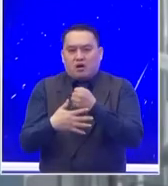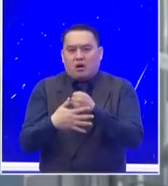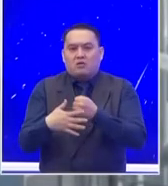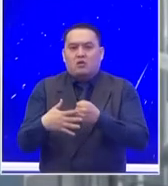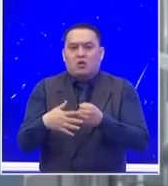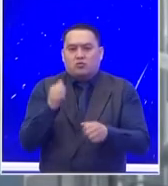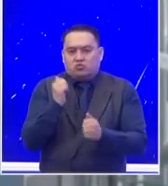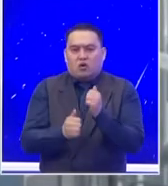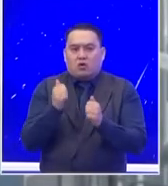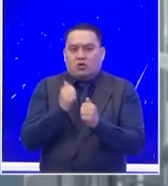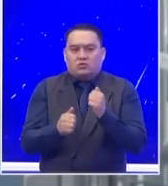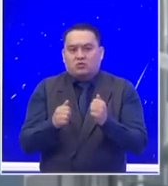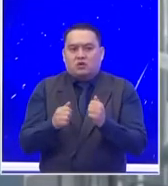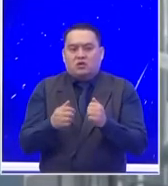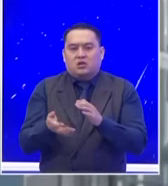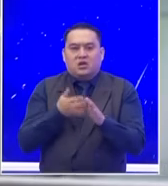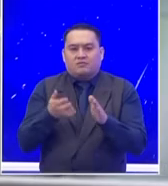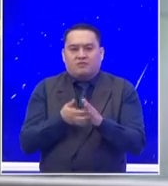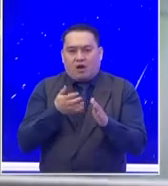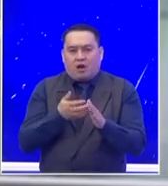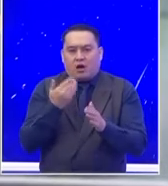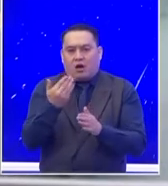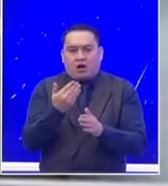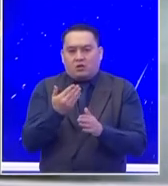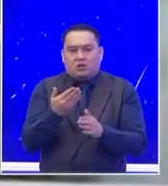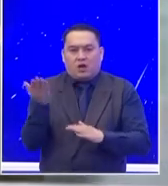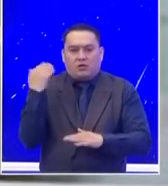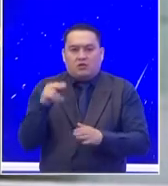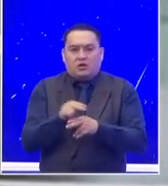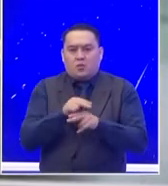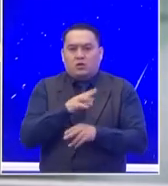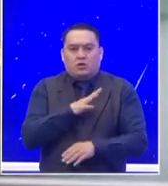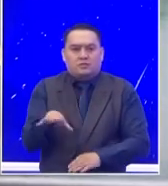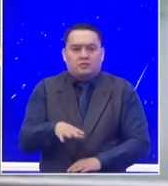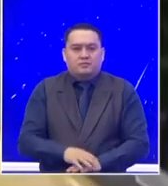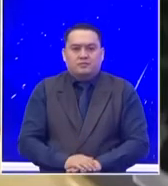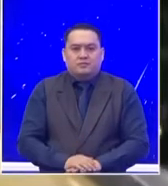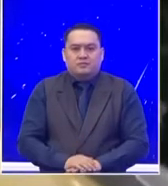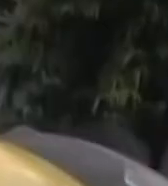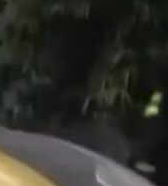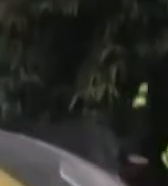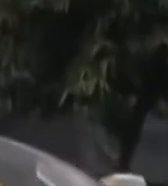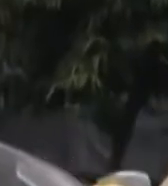Янгога участились. Из-за недостатка средств они давно не ремонтировались.